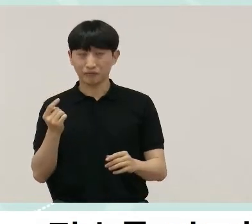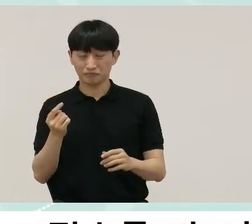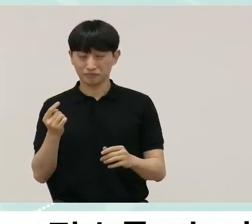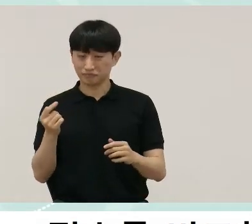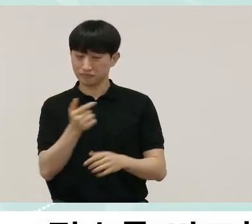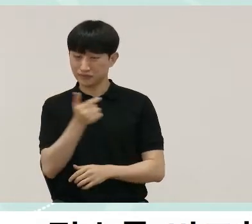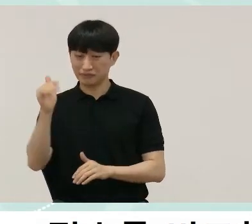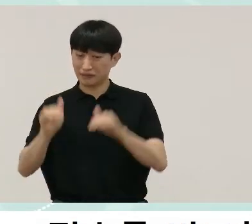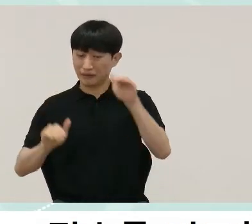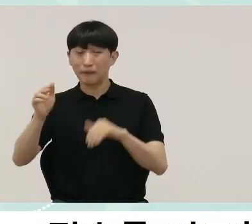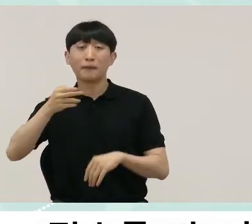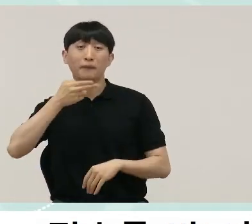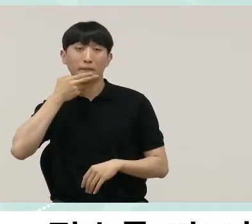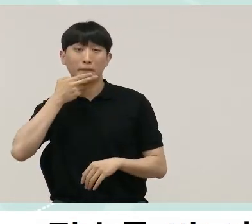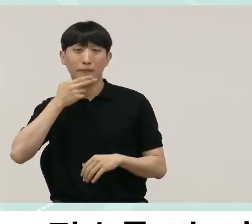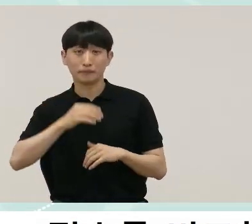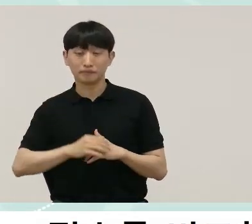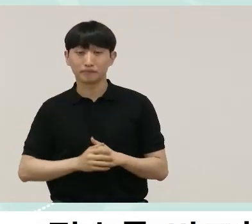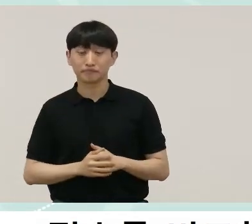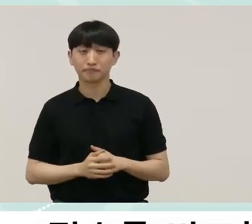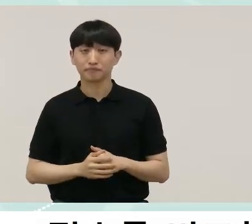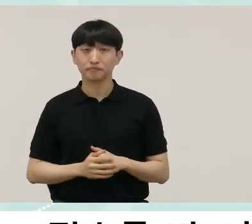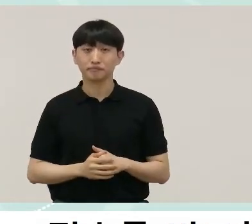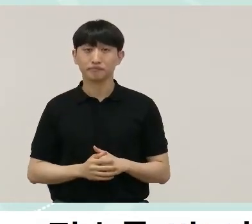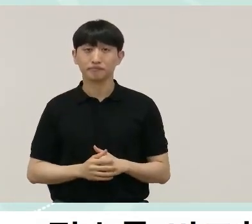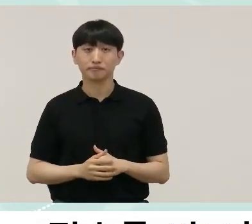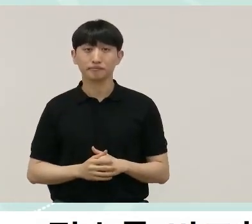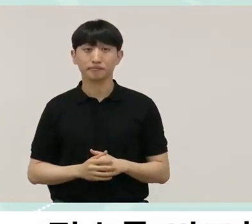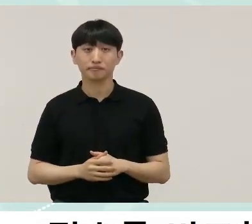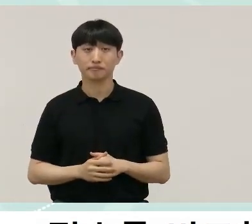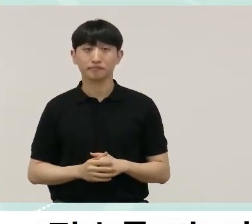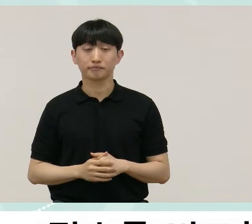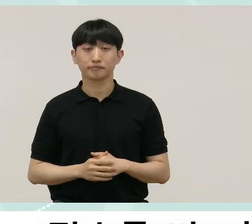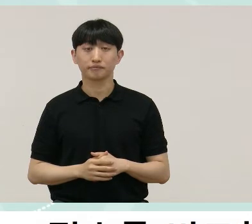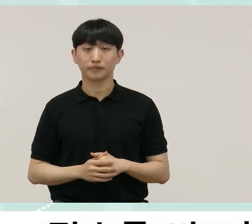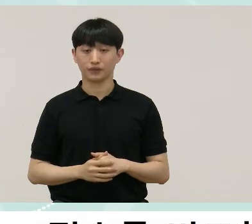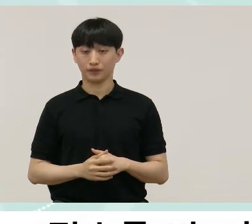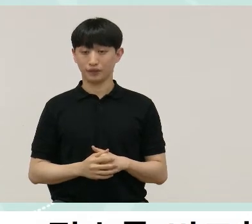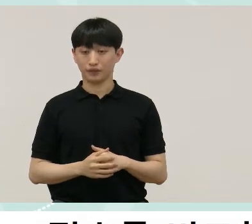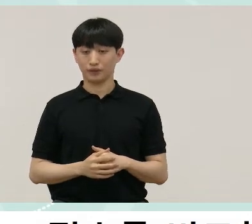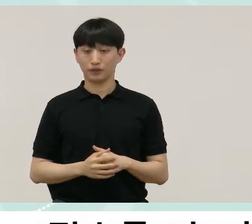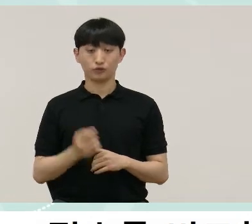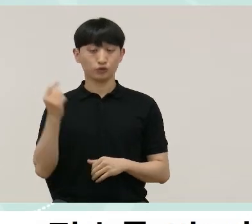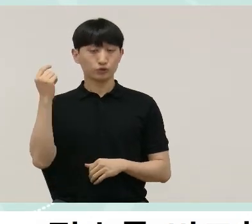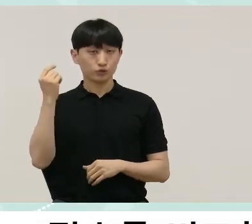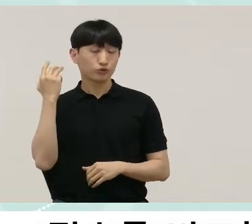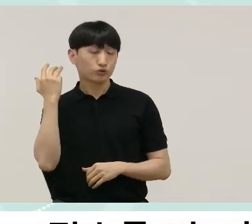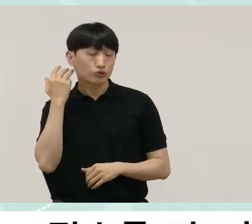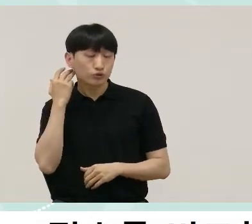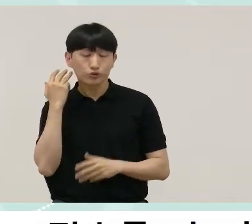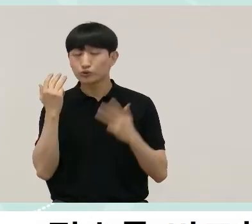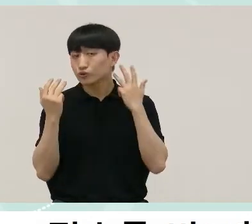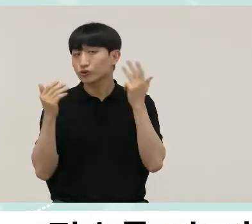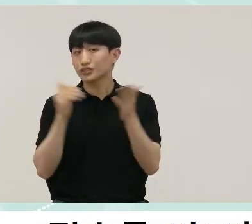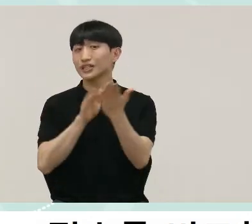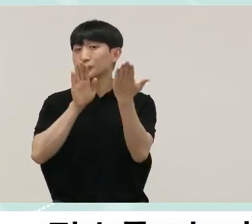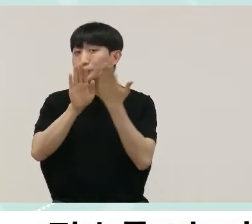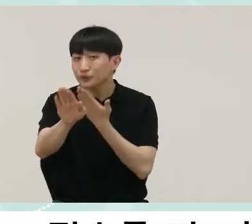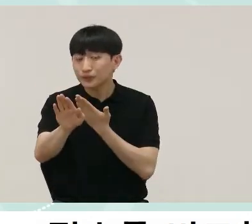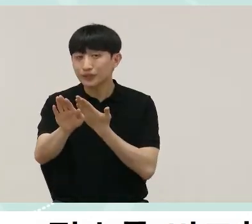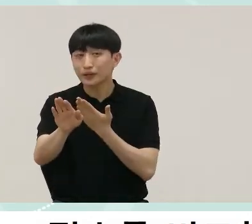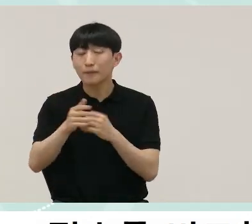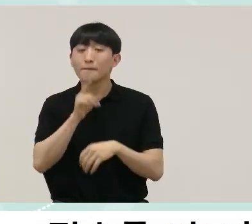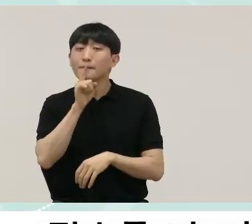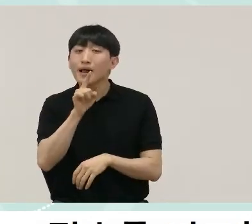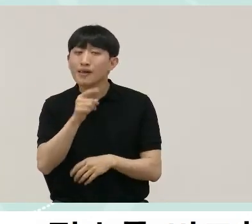것 같고요. 수술 후 청력을 평가해 보면, 그다음 말이 인지력을 평가해 보면,